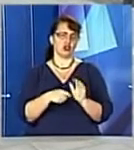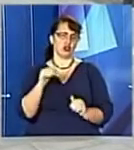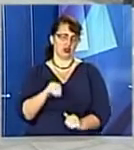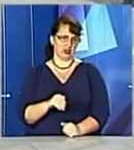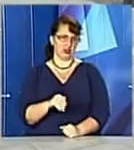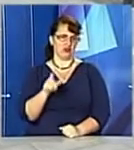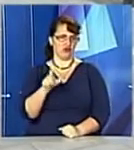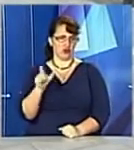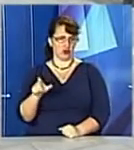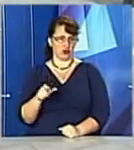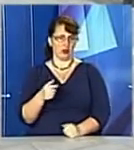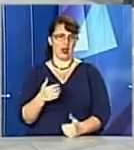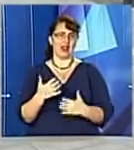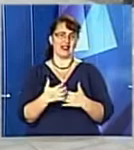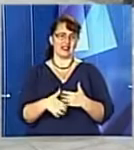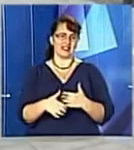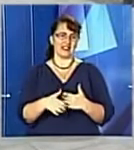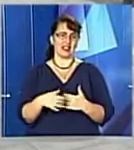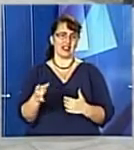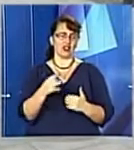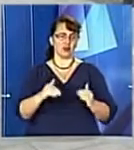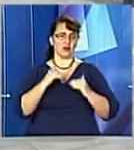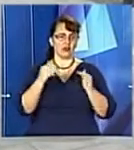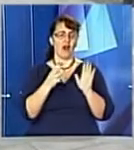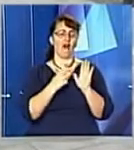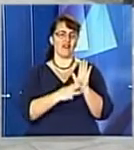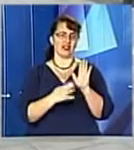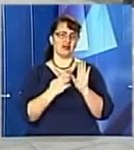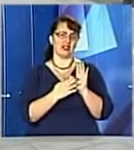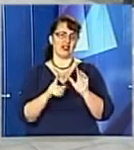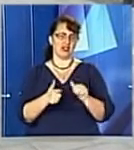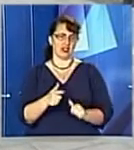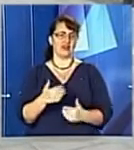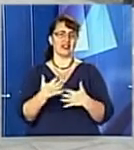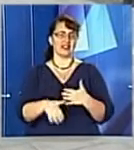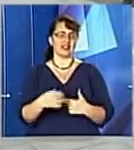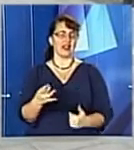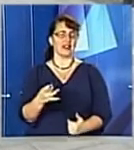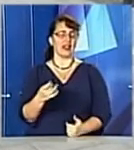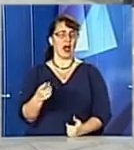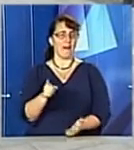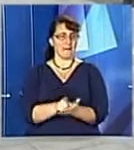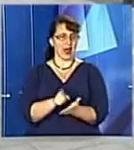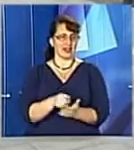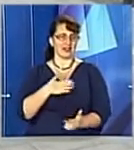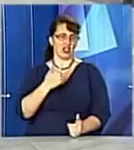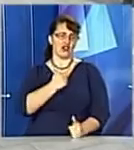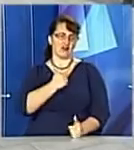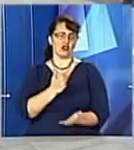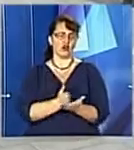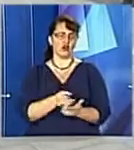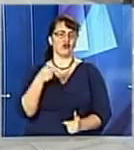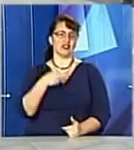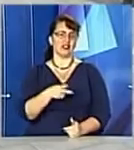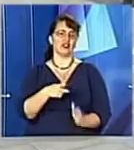підвищення становить 89 гривень. І відповідно, середній розмір пенсії наших військовослужбовців становить